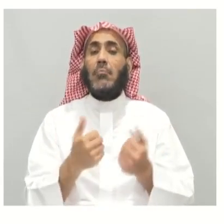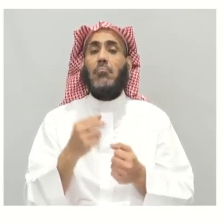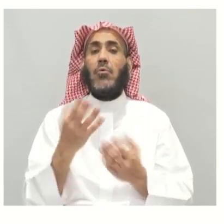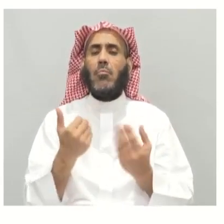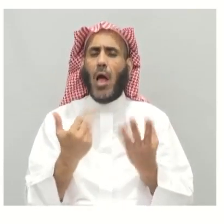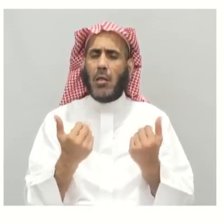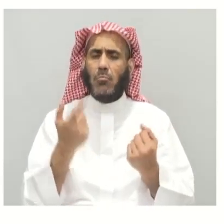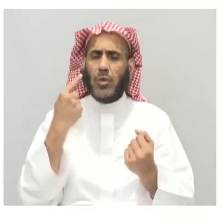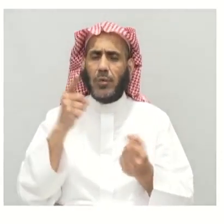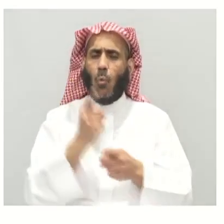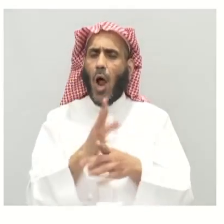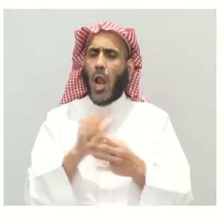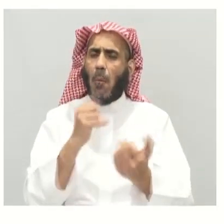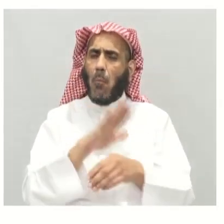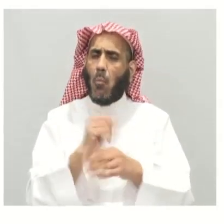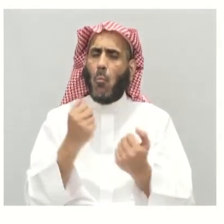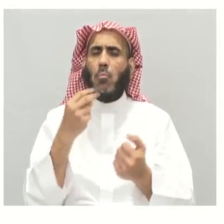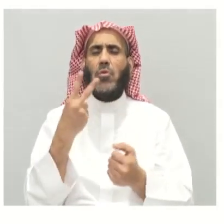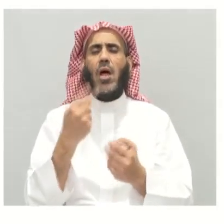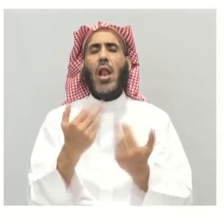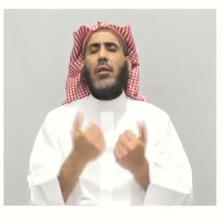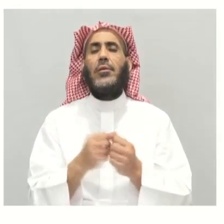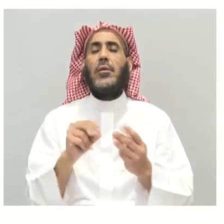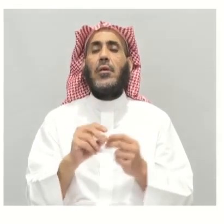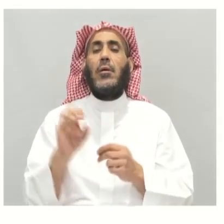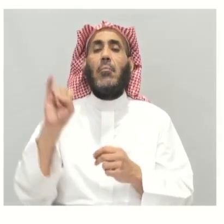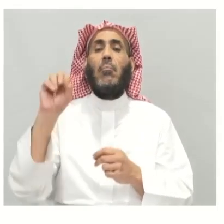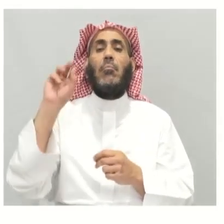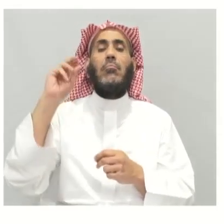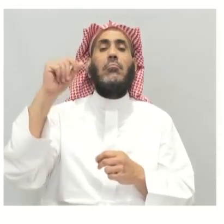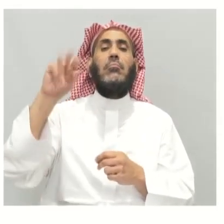أو أعطي مثالين، أحسنتم، أقول مثلا مصنع